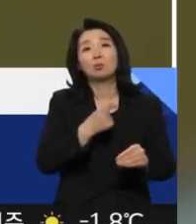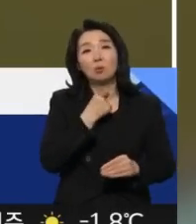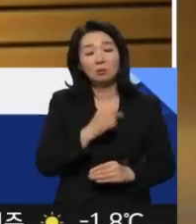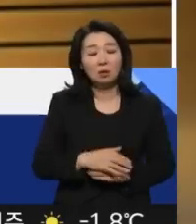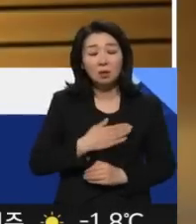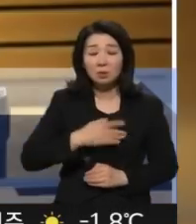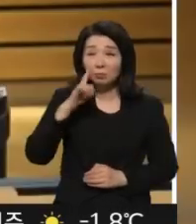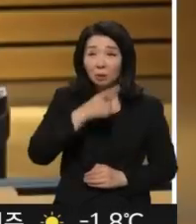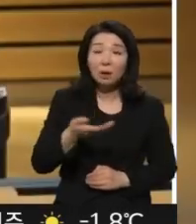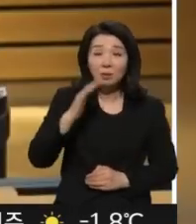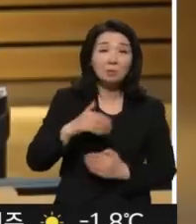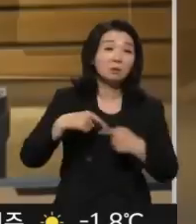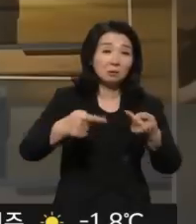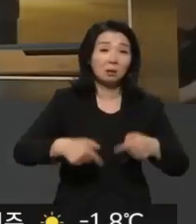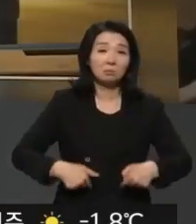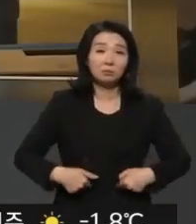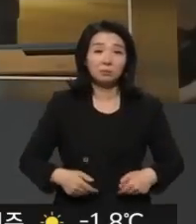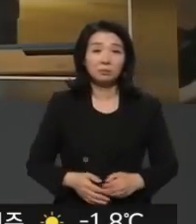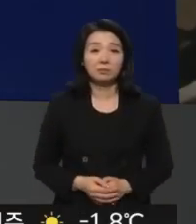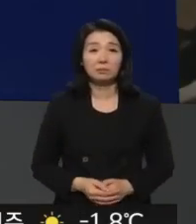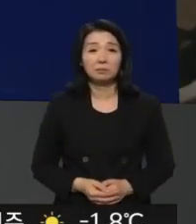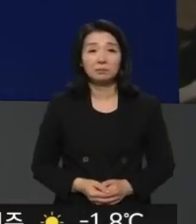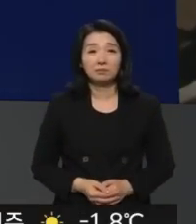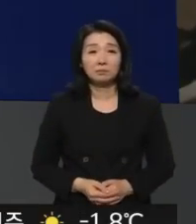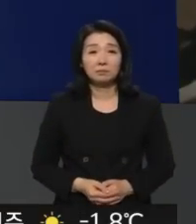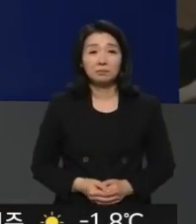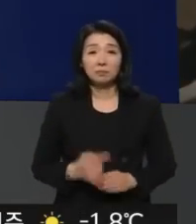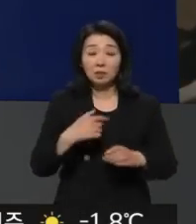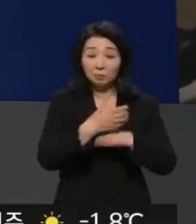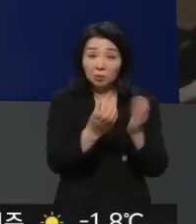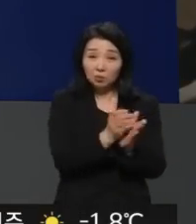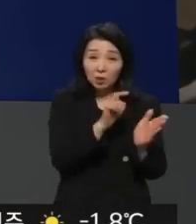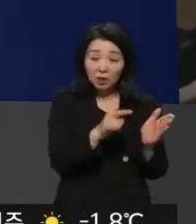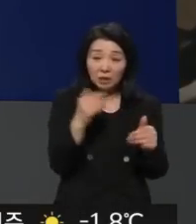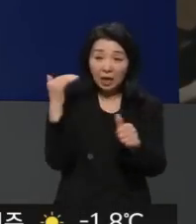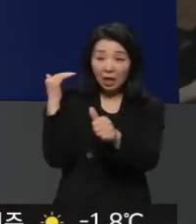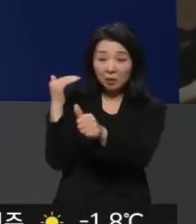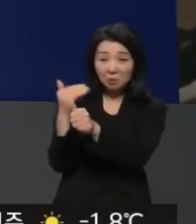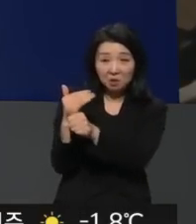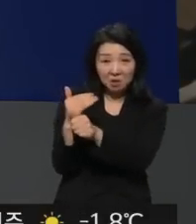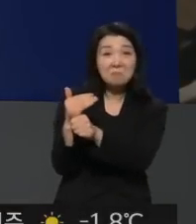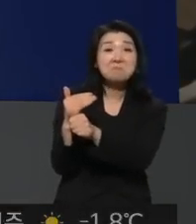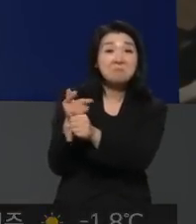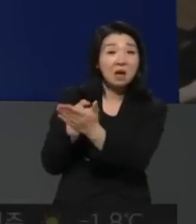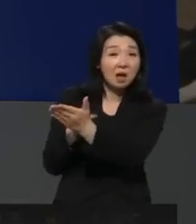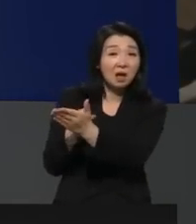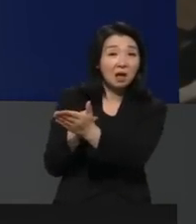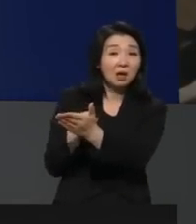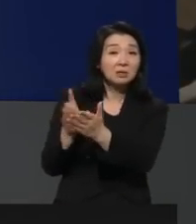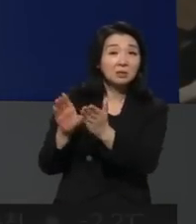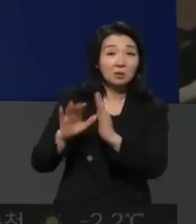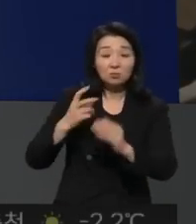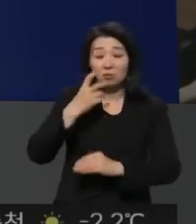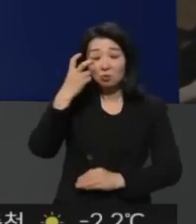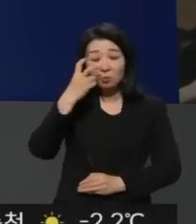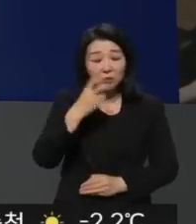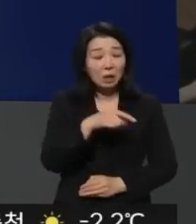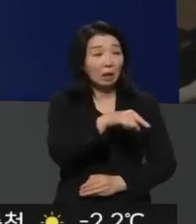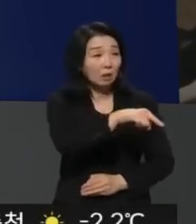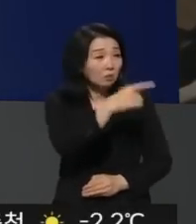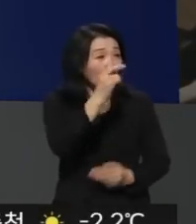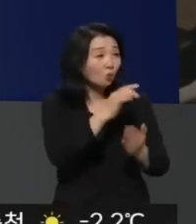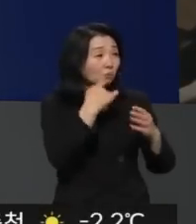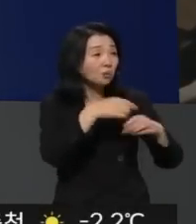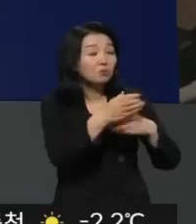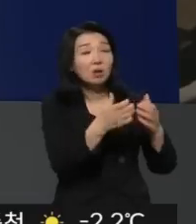나쁘더라도 해야죠. 그런데 민주당 내에서도요, 해임 건의안을 발의를 하면 국정조사의 판을 야당이 깨는 셈이 된다,